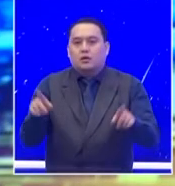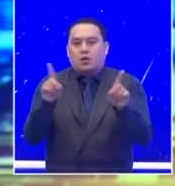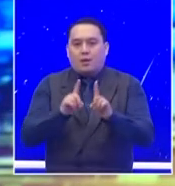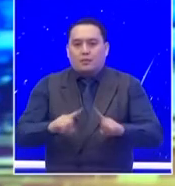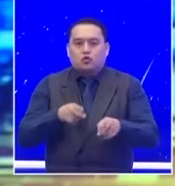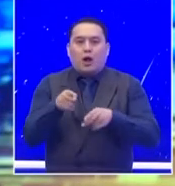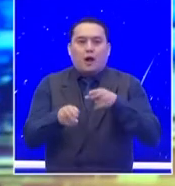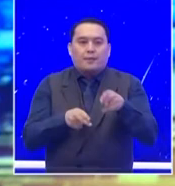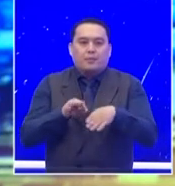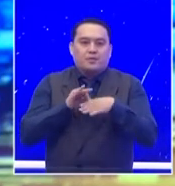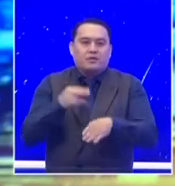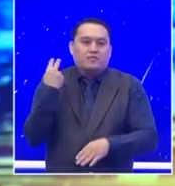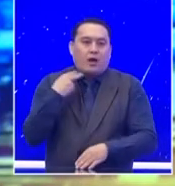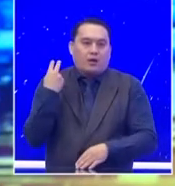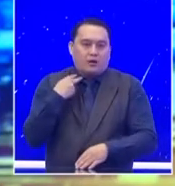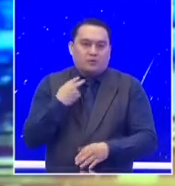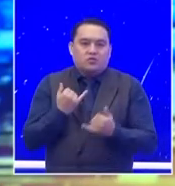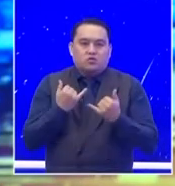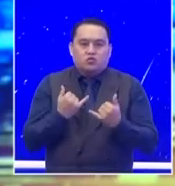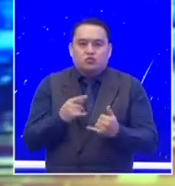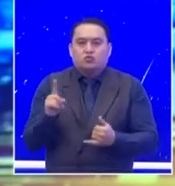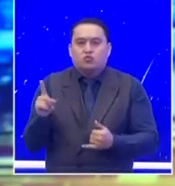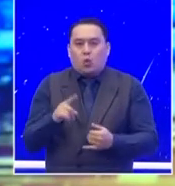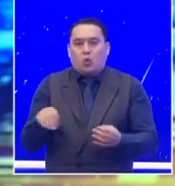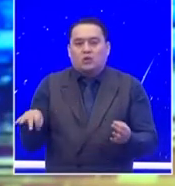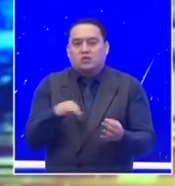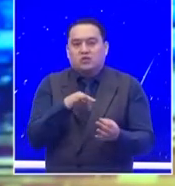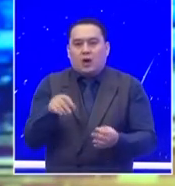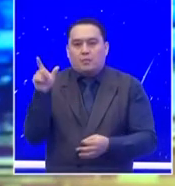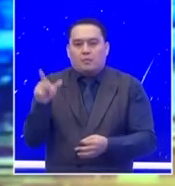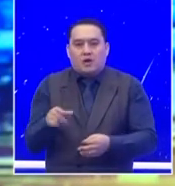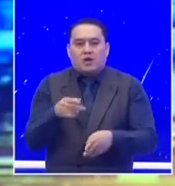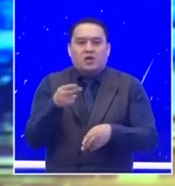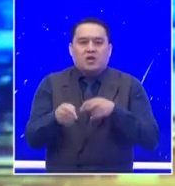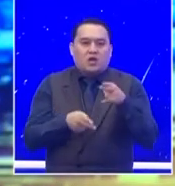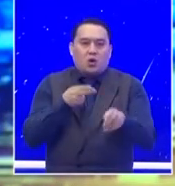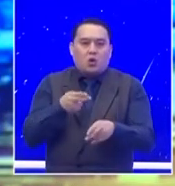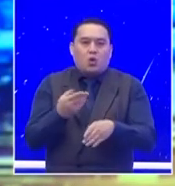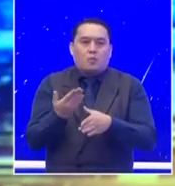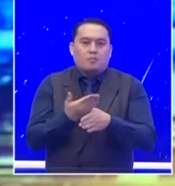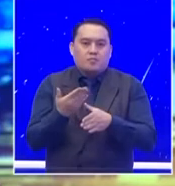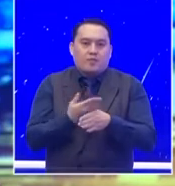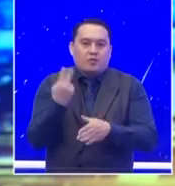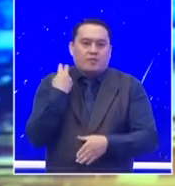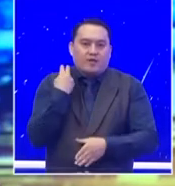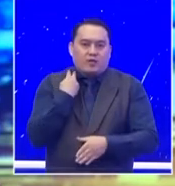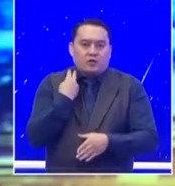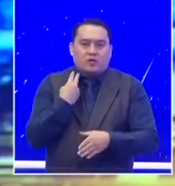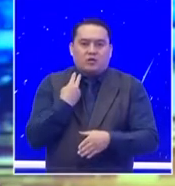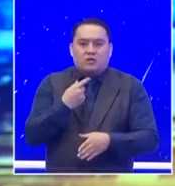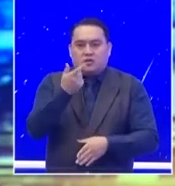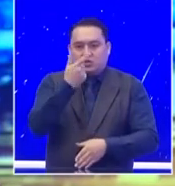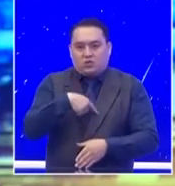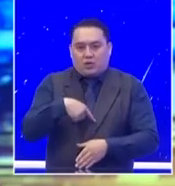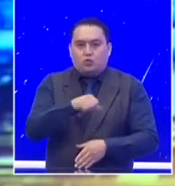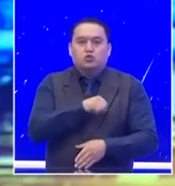Необычную операцию провели в Великобритании. Дело в том, что скрипачка помогла хирургам Королевского колледжа в Лондоне оперировать